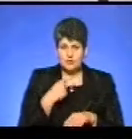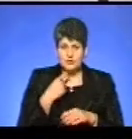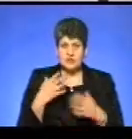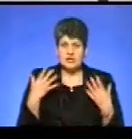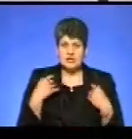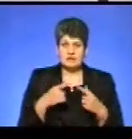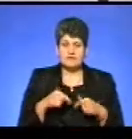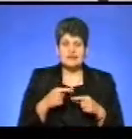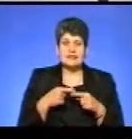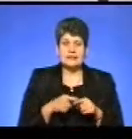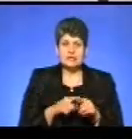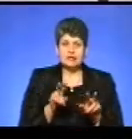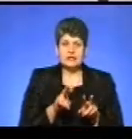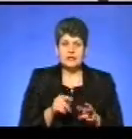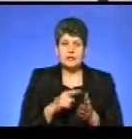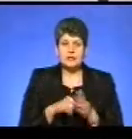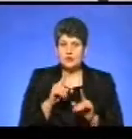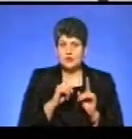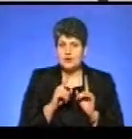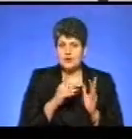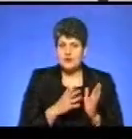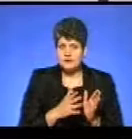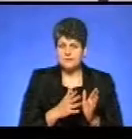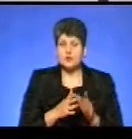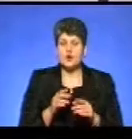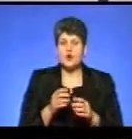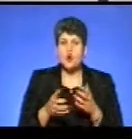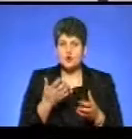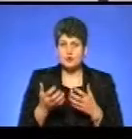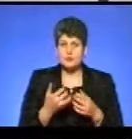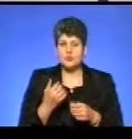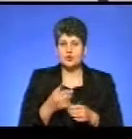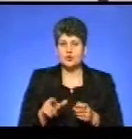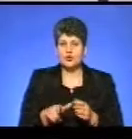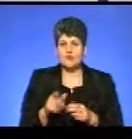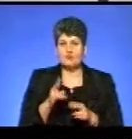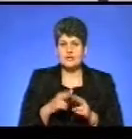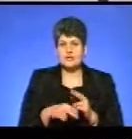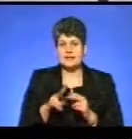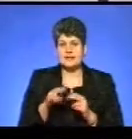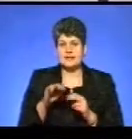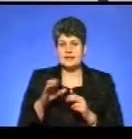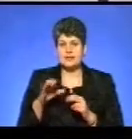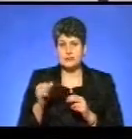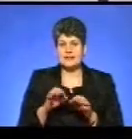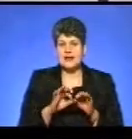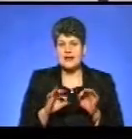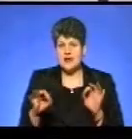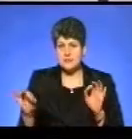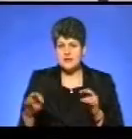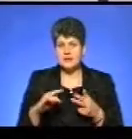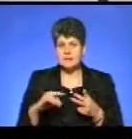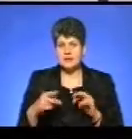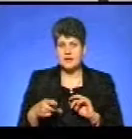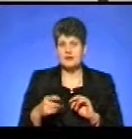відділу технічного нагляду міської ради Олег Вітик. Розкопали дорогу наприкінці листопада. Кабель тролейбусної лінії, який замінювали,